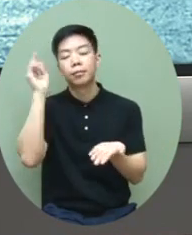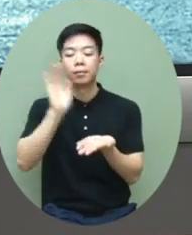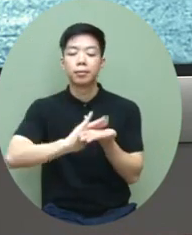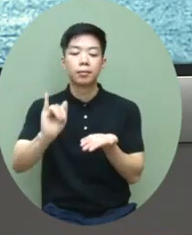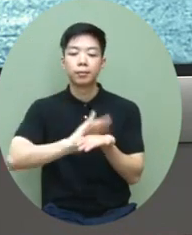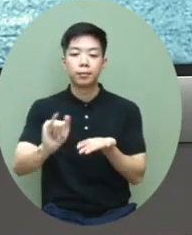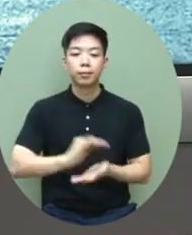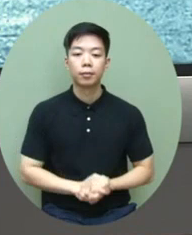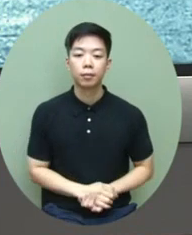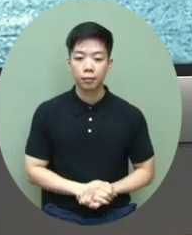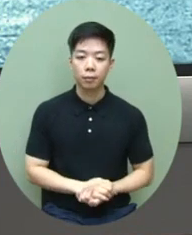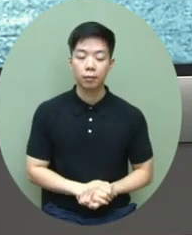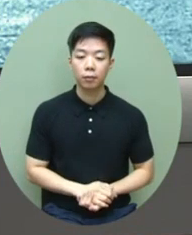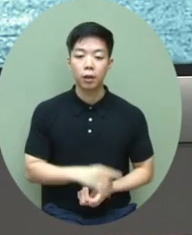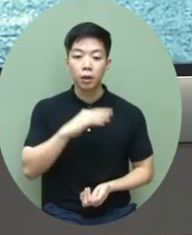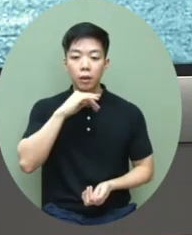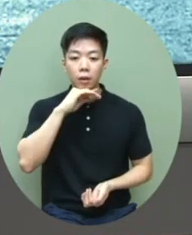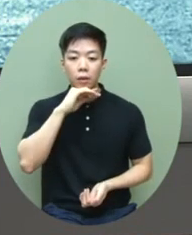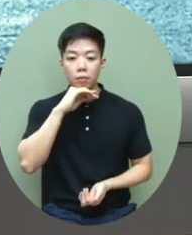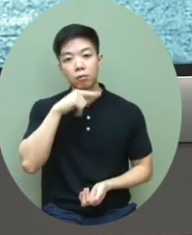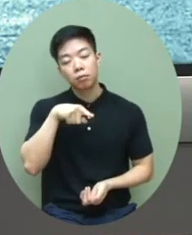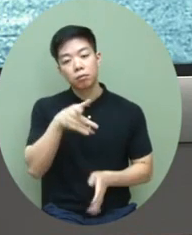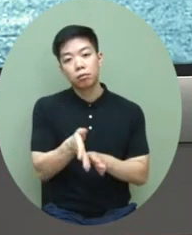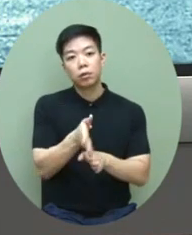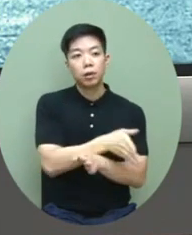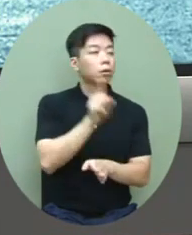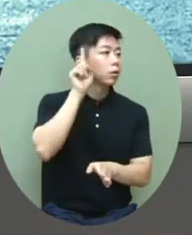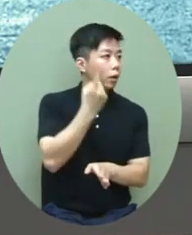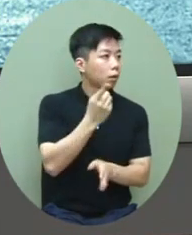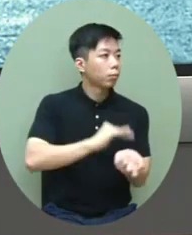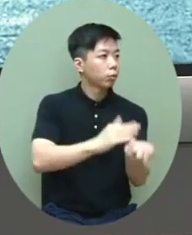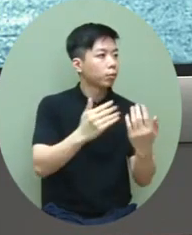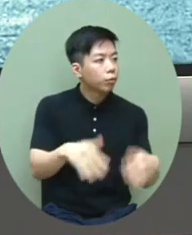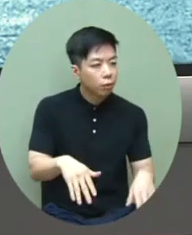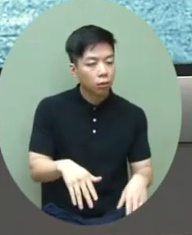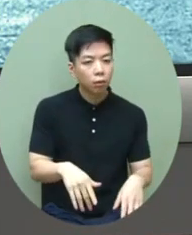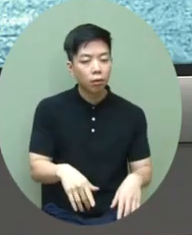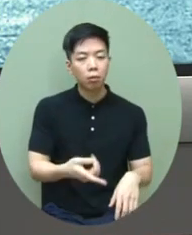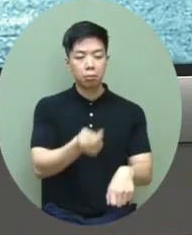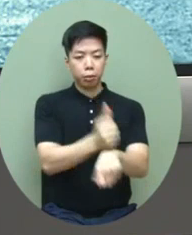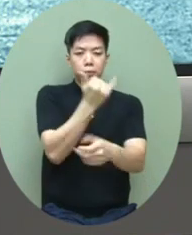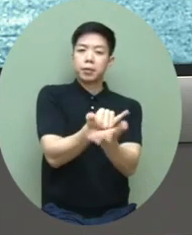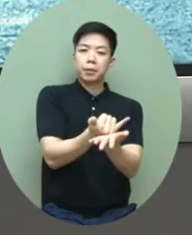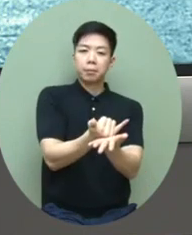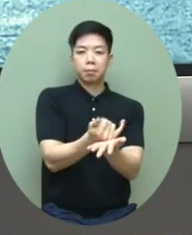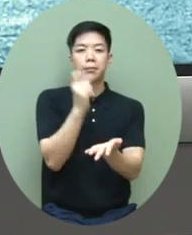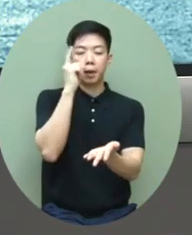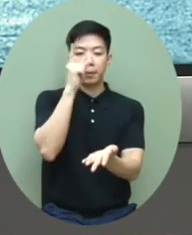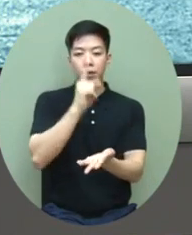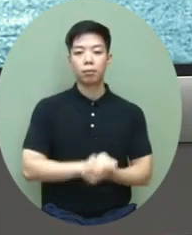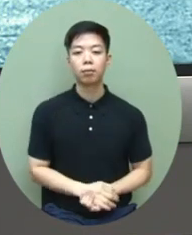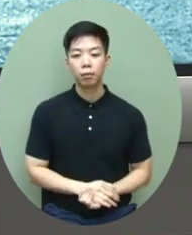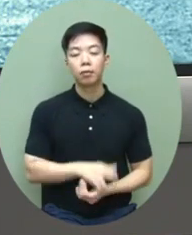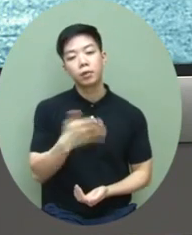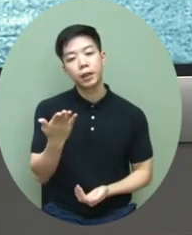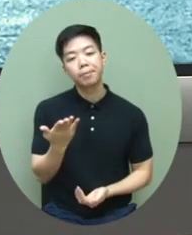急，因為如果佢之前嗰日睇過醫生，新冠理論上就好少話咁急嘅嚇，咁但係講唔定嘅，一